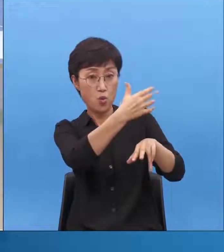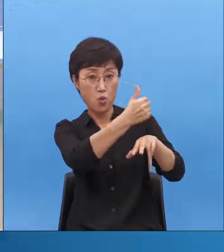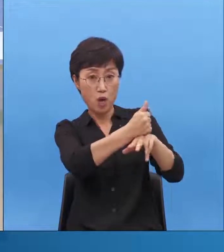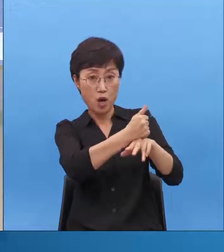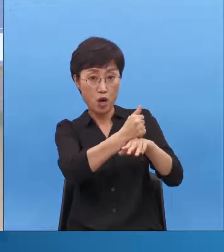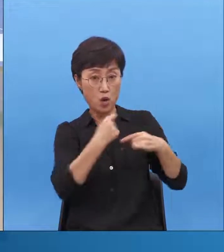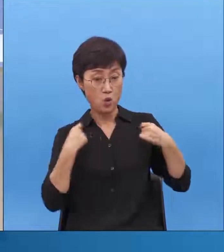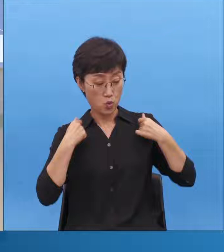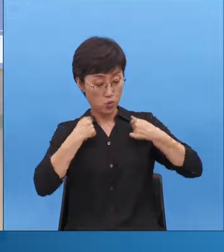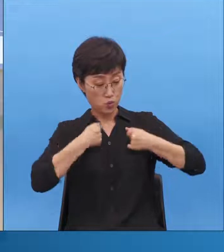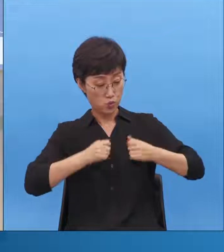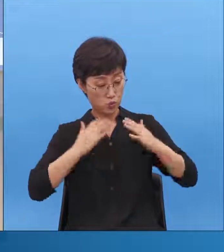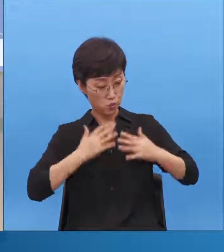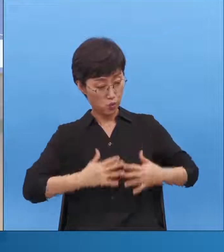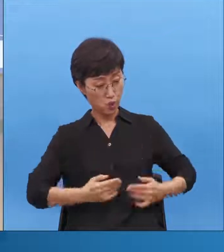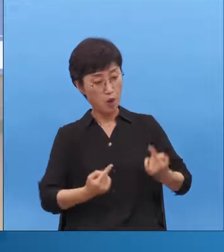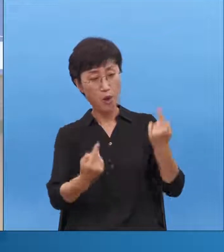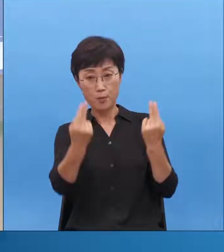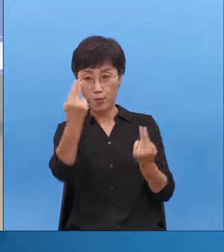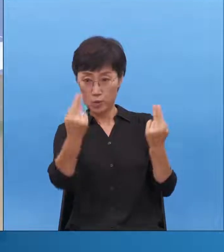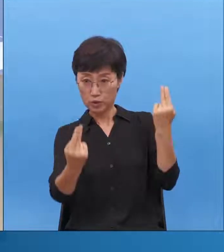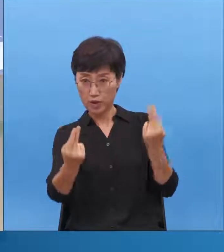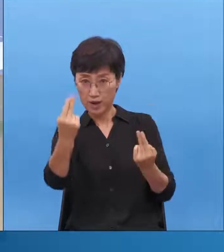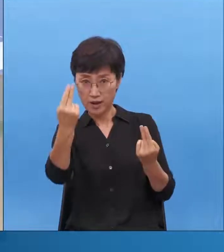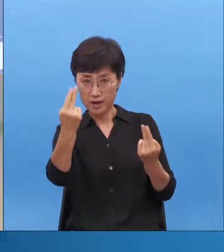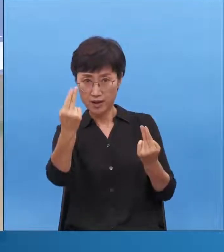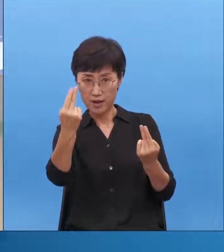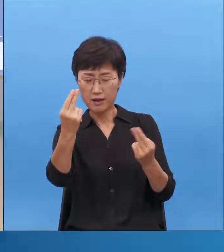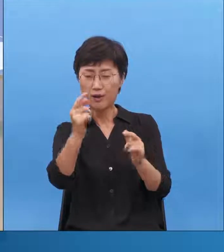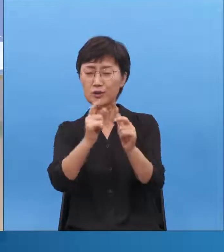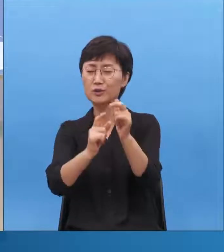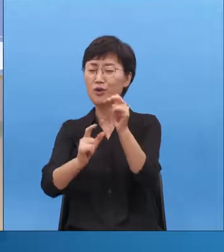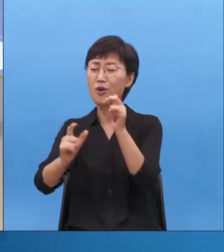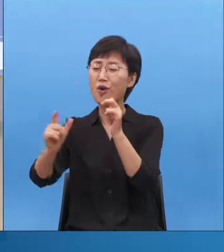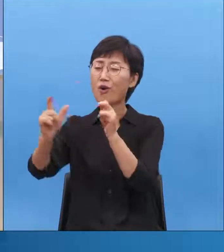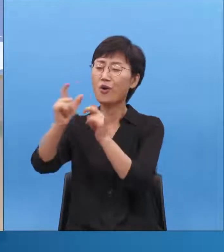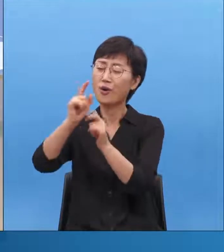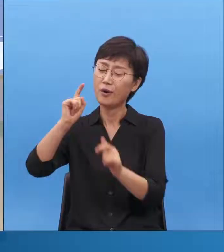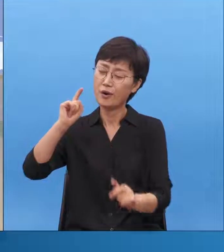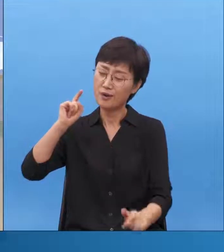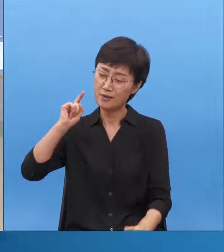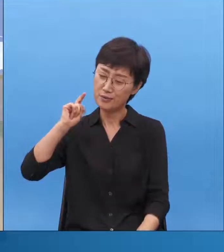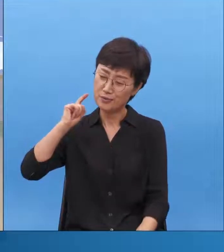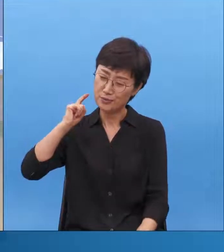솔로몬의 옷보다 더 고운